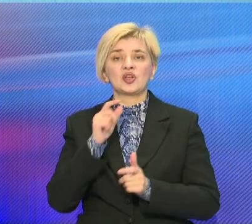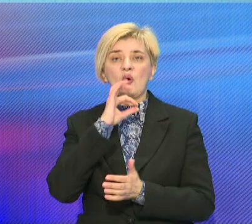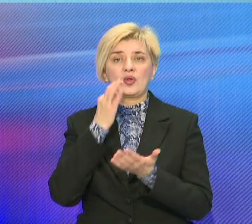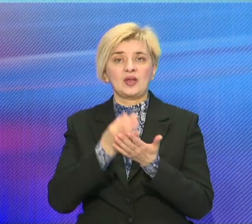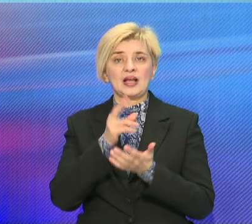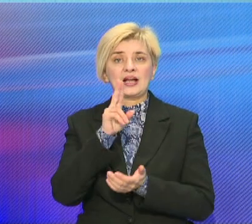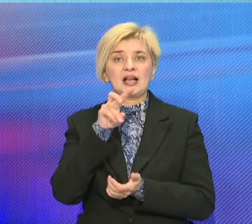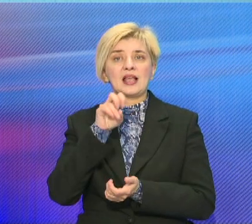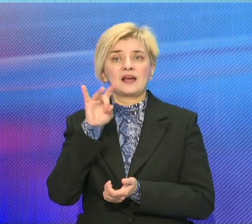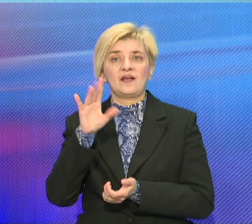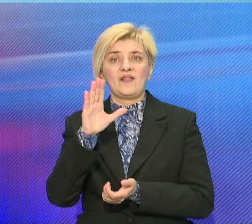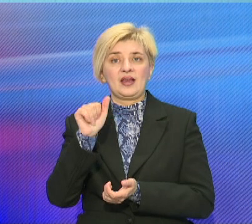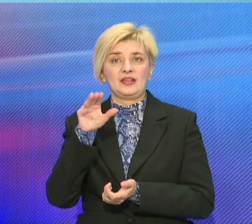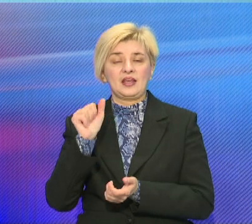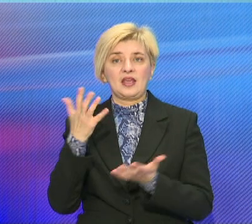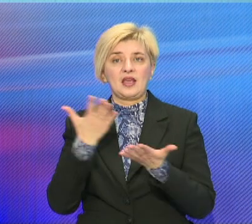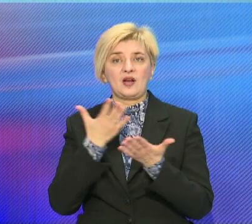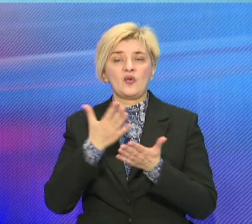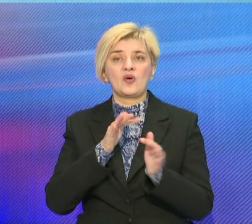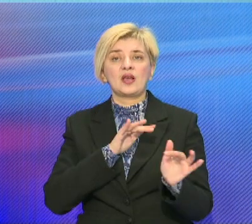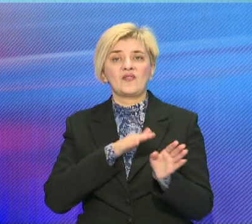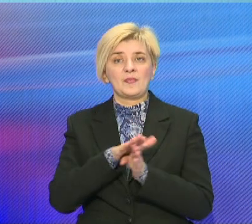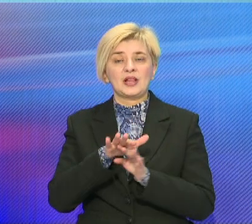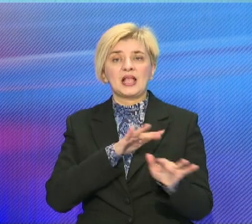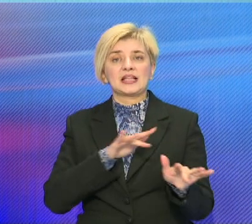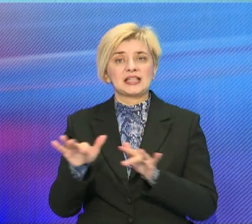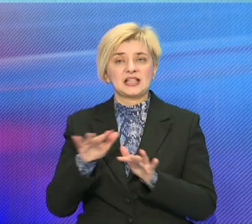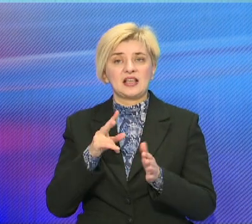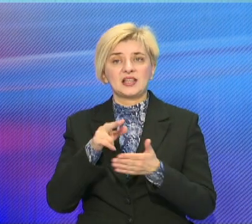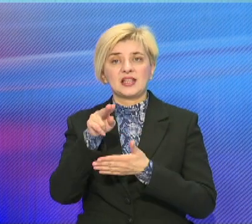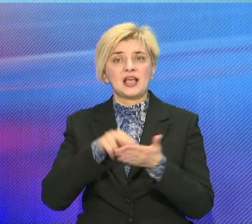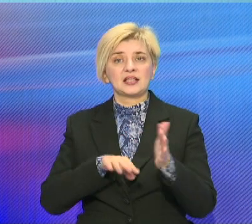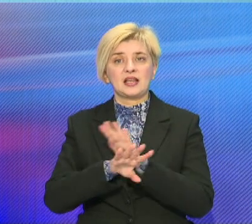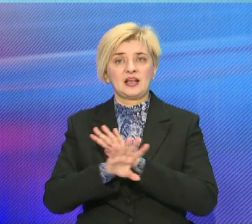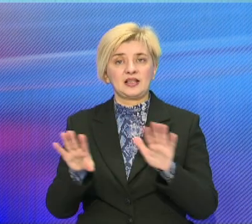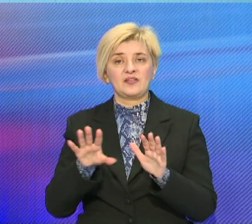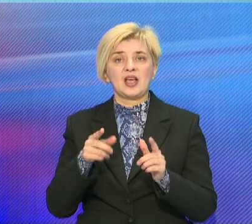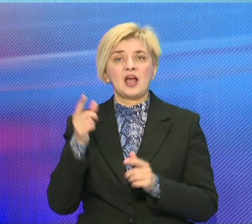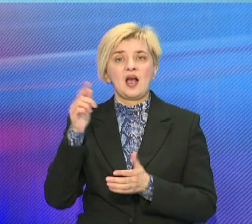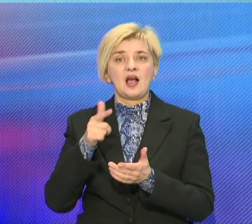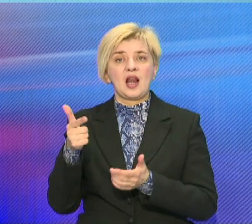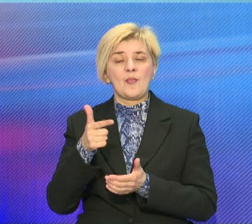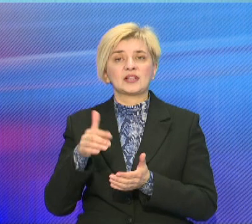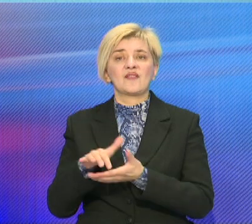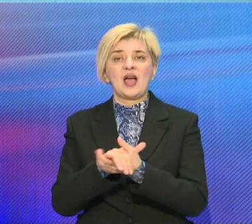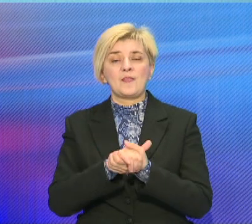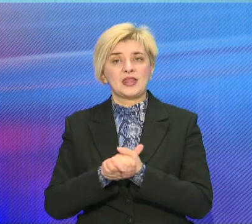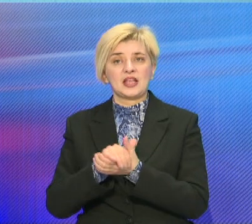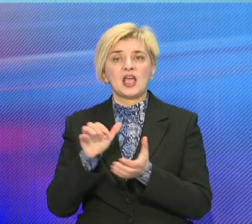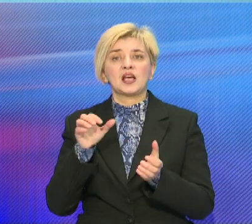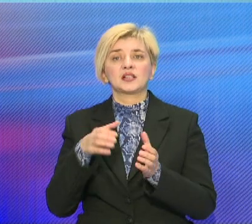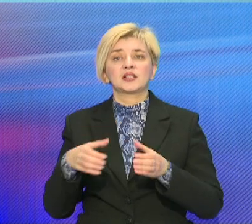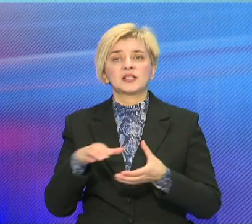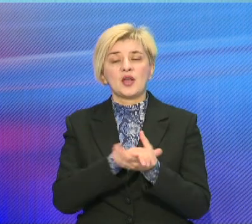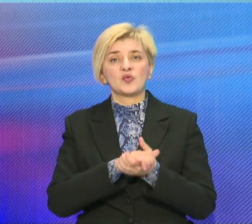якое фактично ожитивляло деятельность незарегистрованного громадского объединения Союза Поляков на Беларуси. В относинах до службовых особ